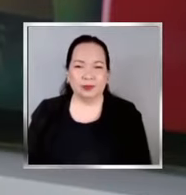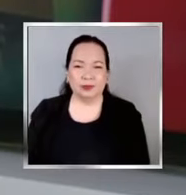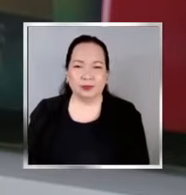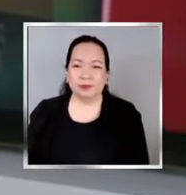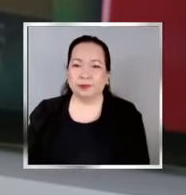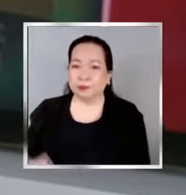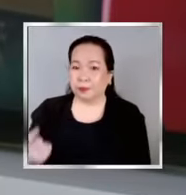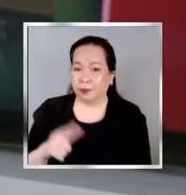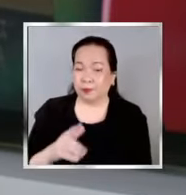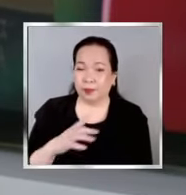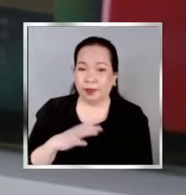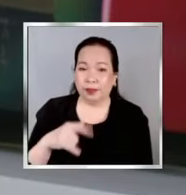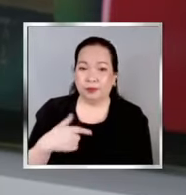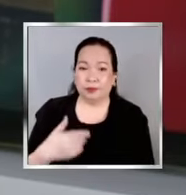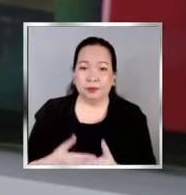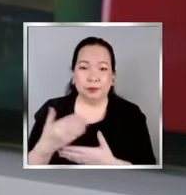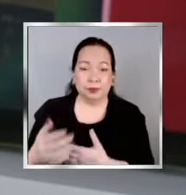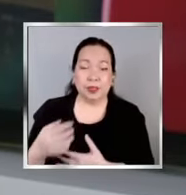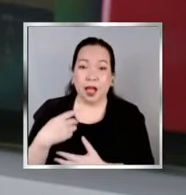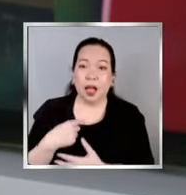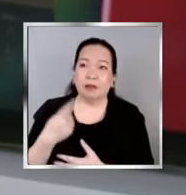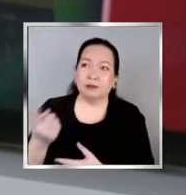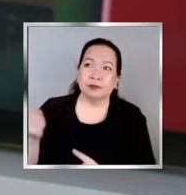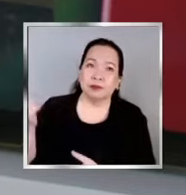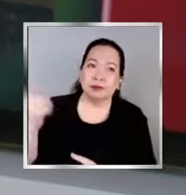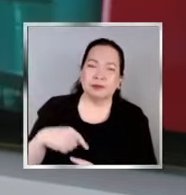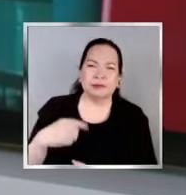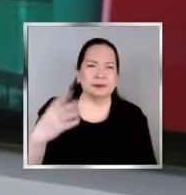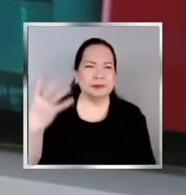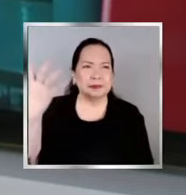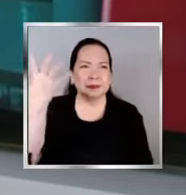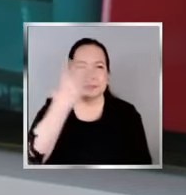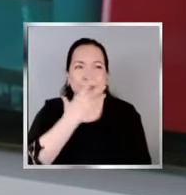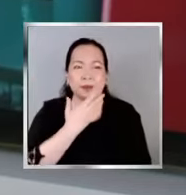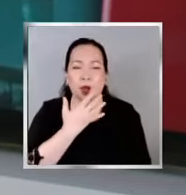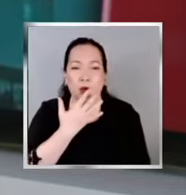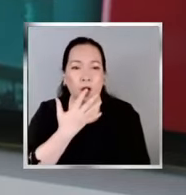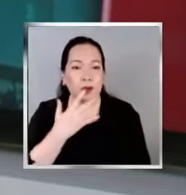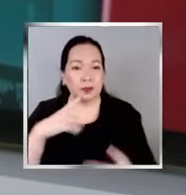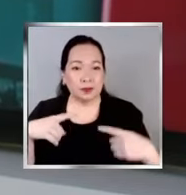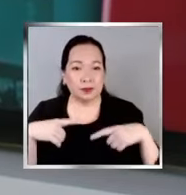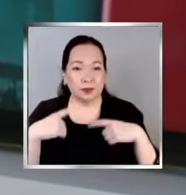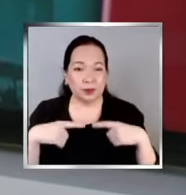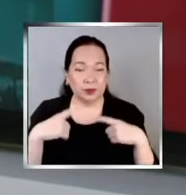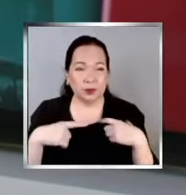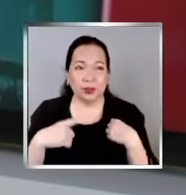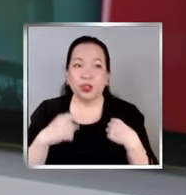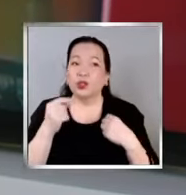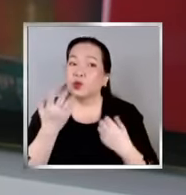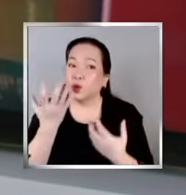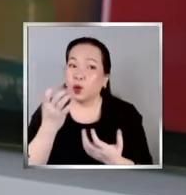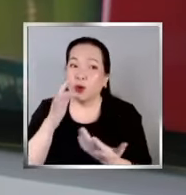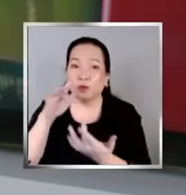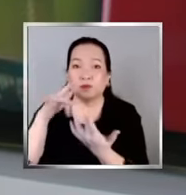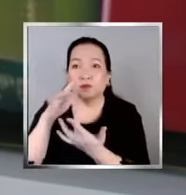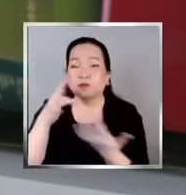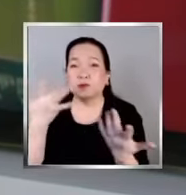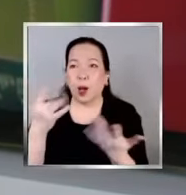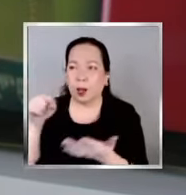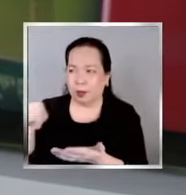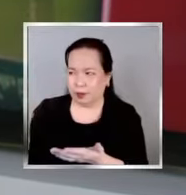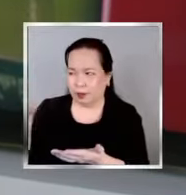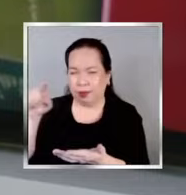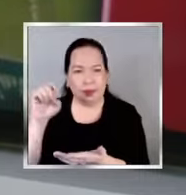may nagbabalik na makulay na atraksyon sa Laguna. Sakto kung naghahanap po kayo ng papasyalan sa long weekend. Makipasyal